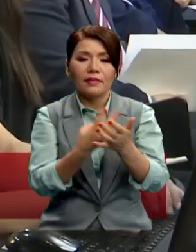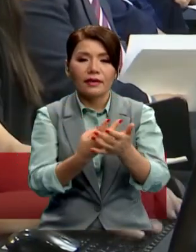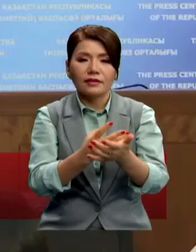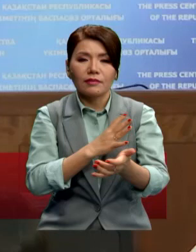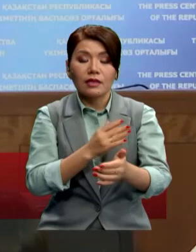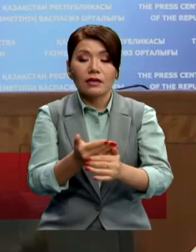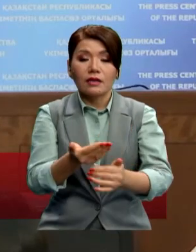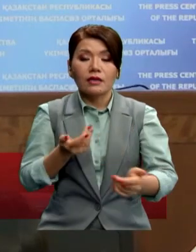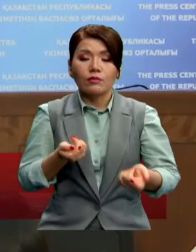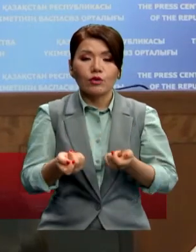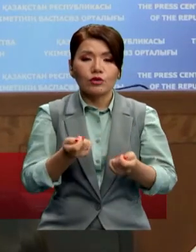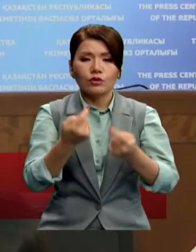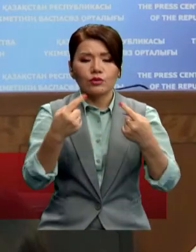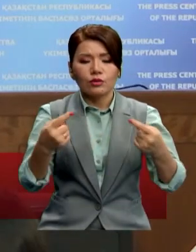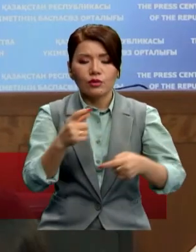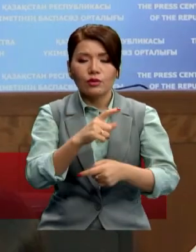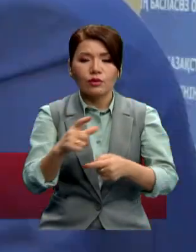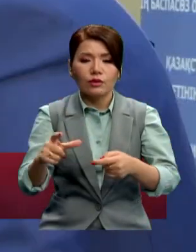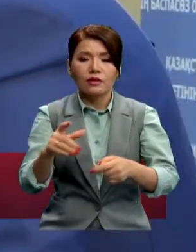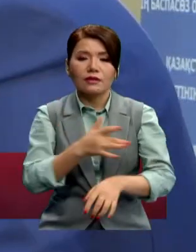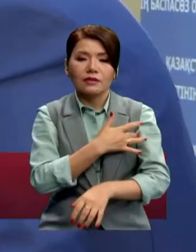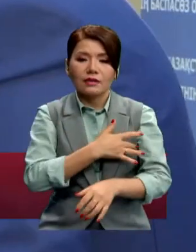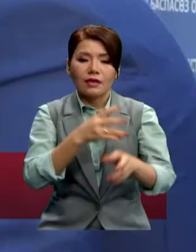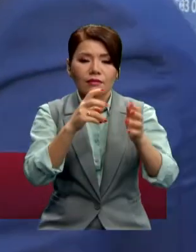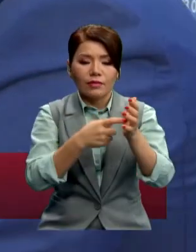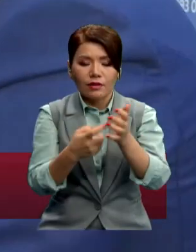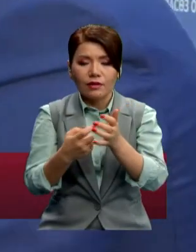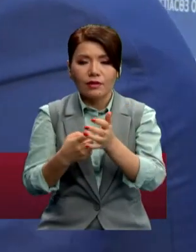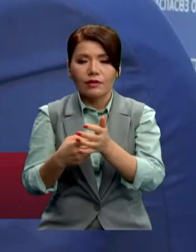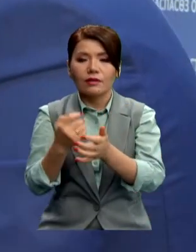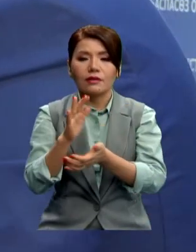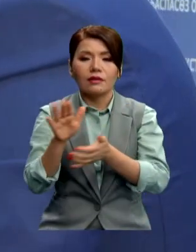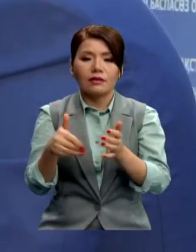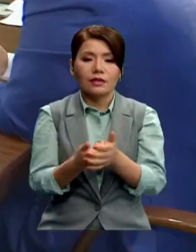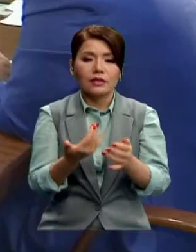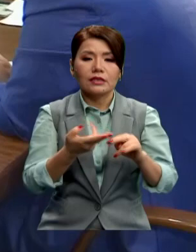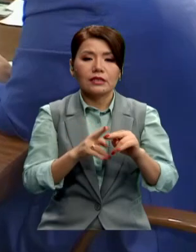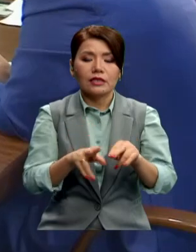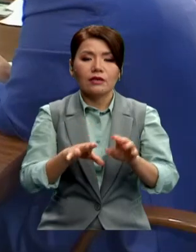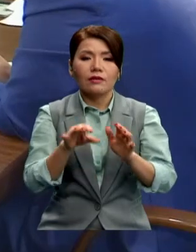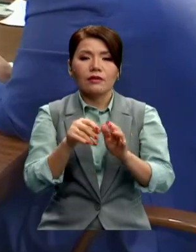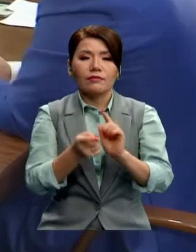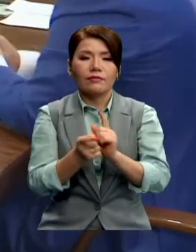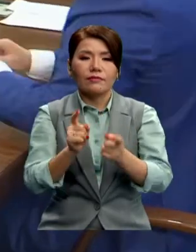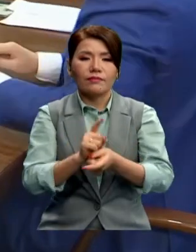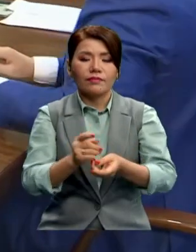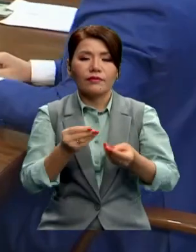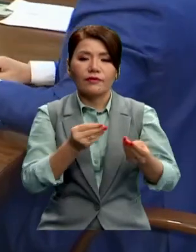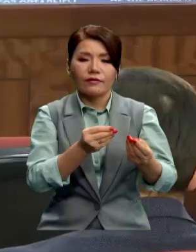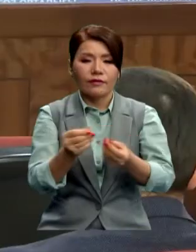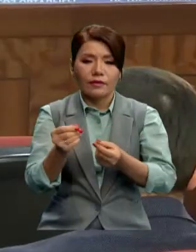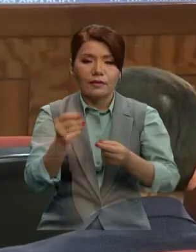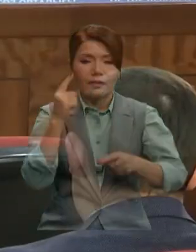Бұрынғы шенеунікпен қатар басқа да лауазымды қызметкерлер тергеліп жатыр. Олар да өкілеттілігін теріс пайдаланды деген күдікке ілінді.